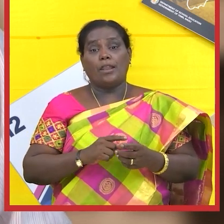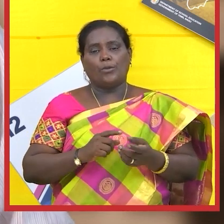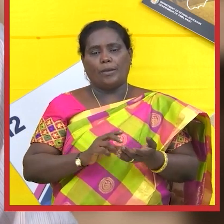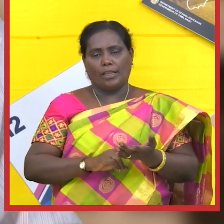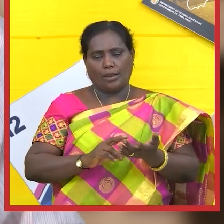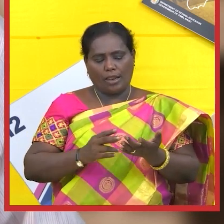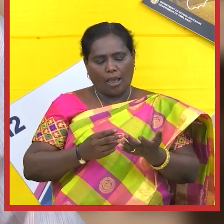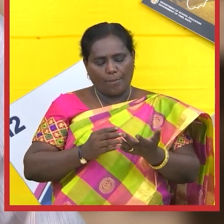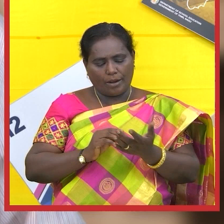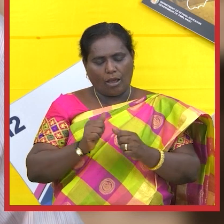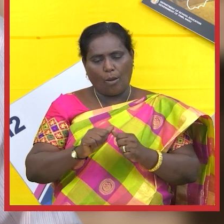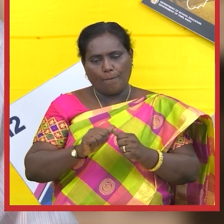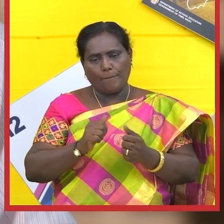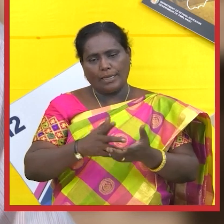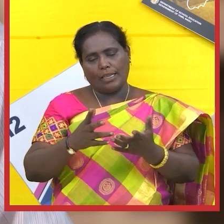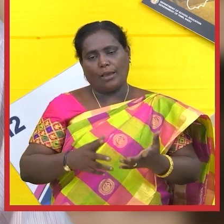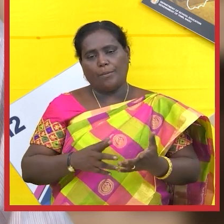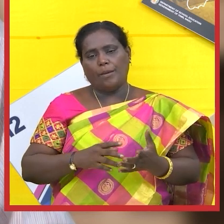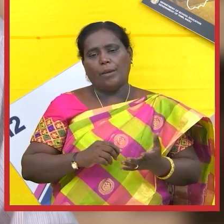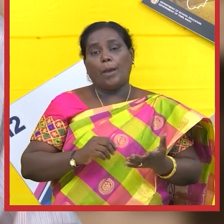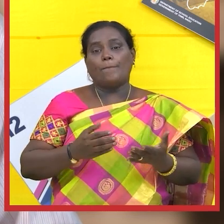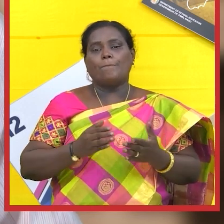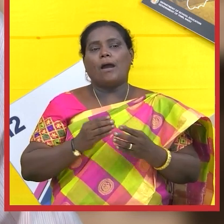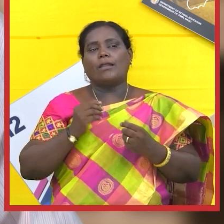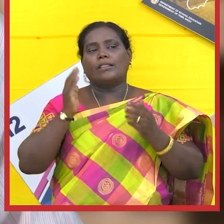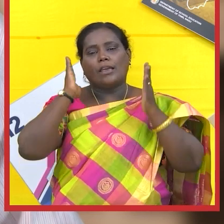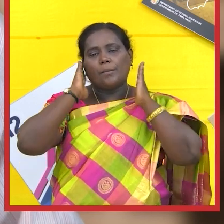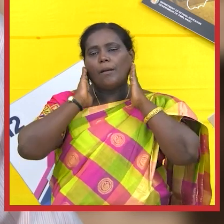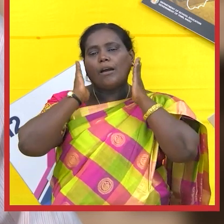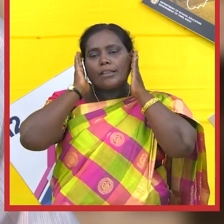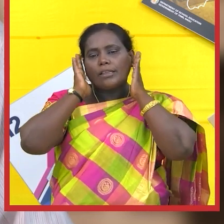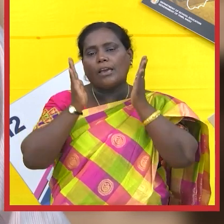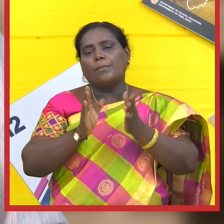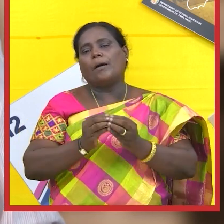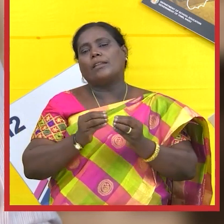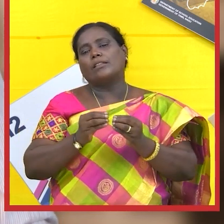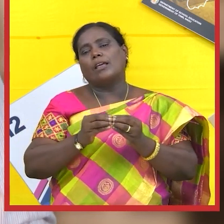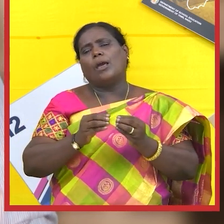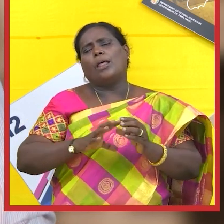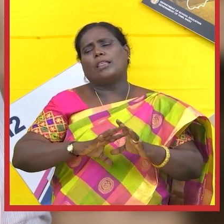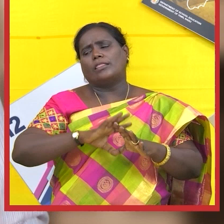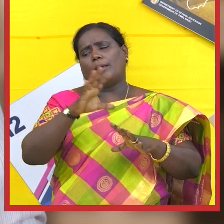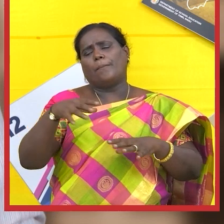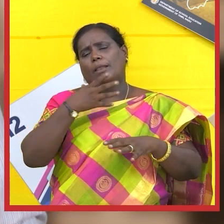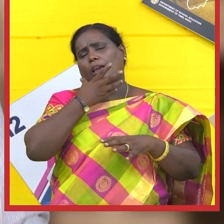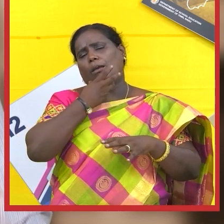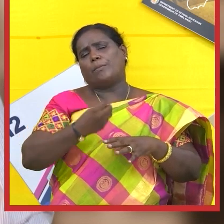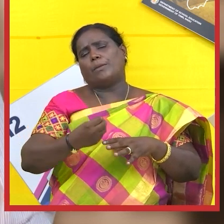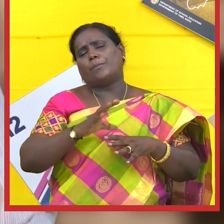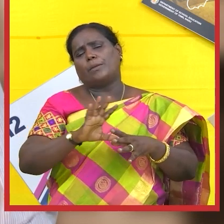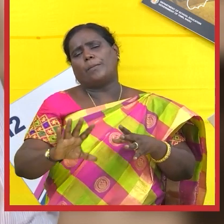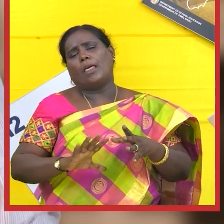அப்ரஹாம் பண்டிதர், திரு வி கல்யாணசுந்தரம், பாரதியார், பாரதிதாசன், தந்தை பெரியார் போன்றவர்களெல்லாம் இந்த தமிழ் வளர்ச்சிக்கு